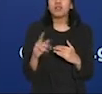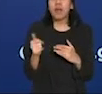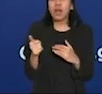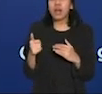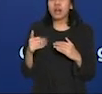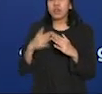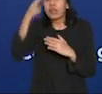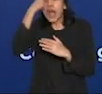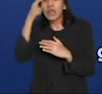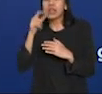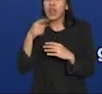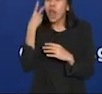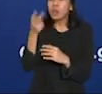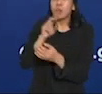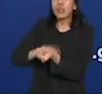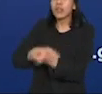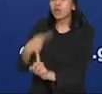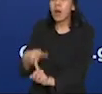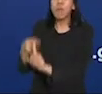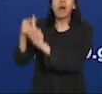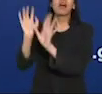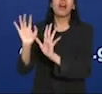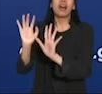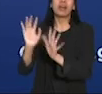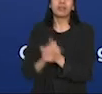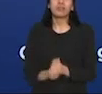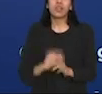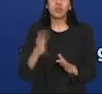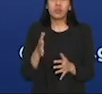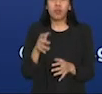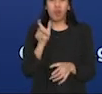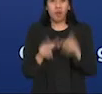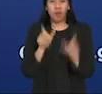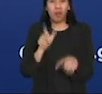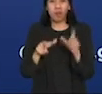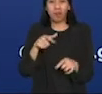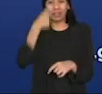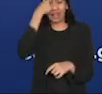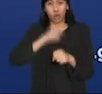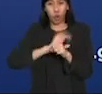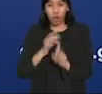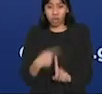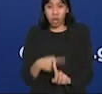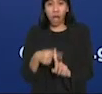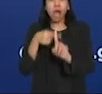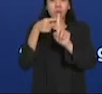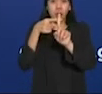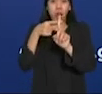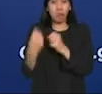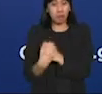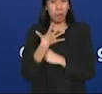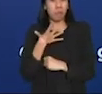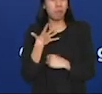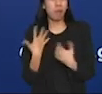Sakit manakala kasus yang terinfeksi menjadi semakin banyak maka kita akan bisa membayangkan